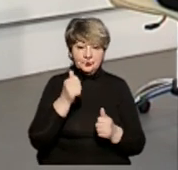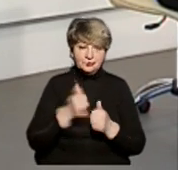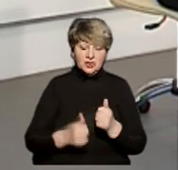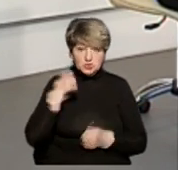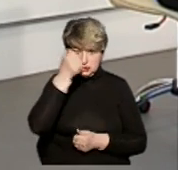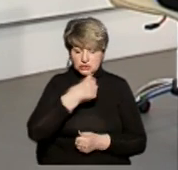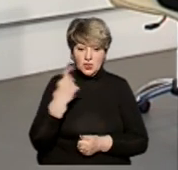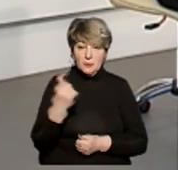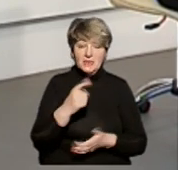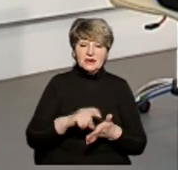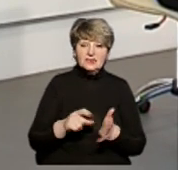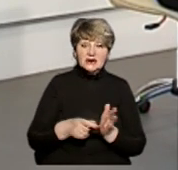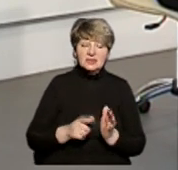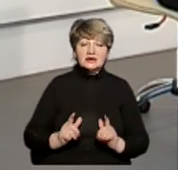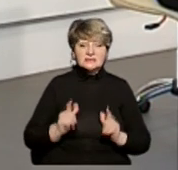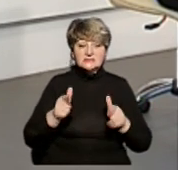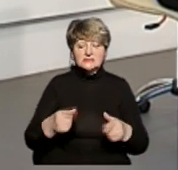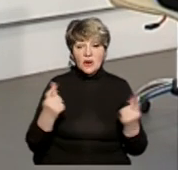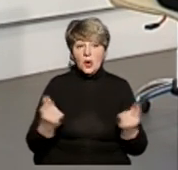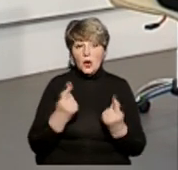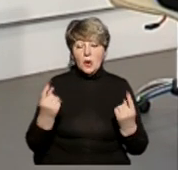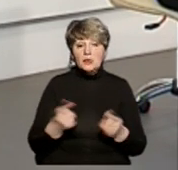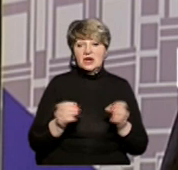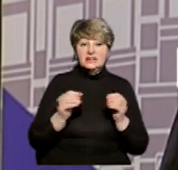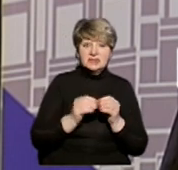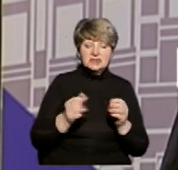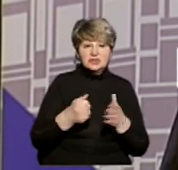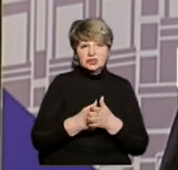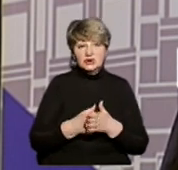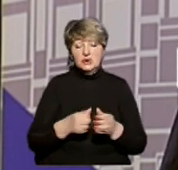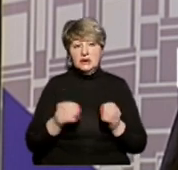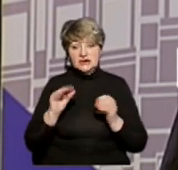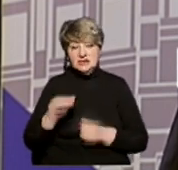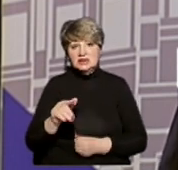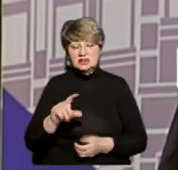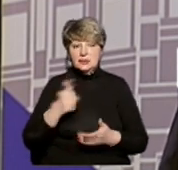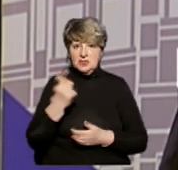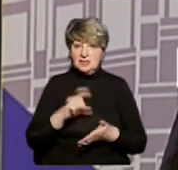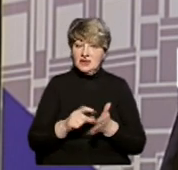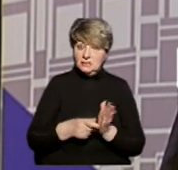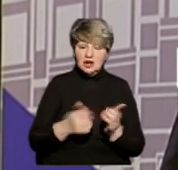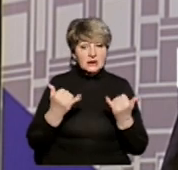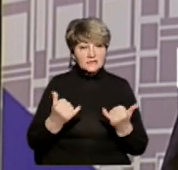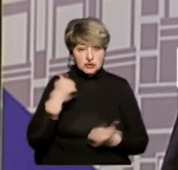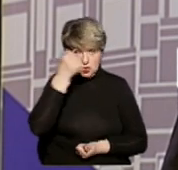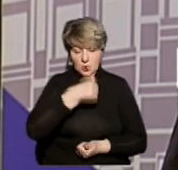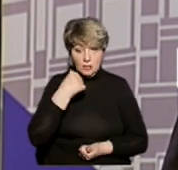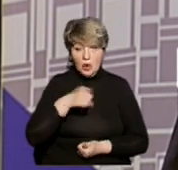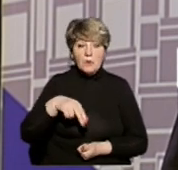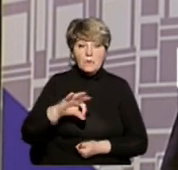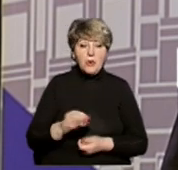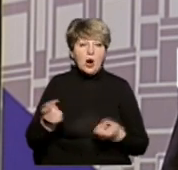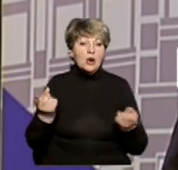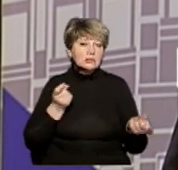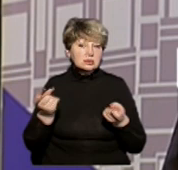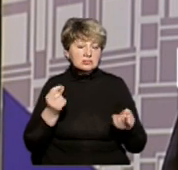перші класи від 10 до 11 тисяч першокласників. В цьому році по оперативних статистичних